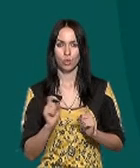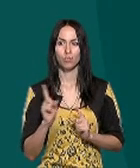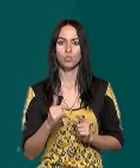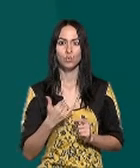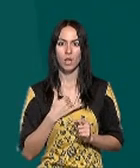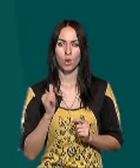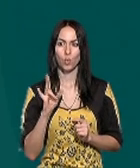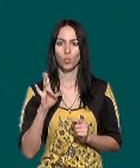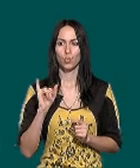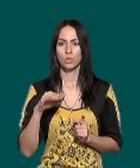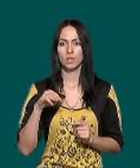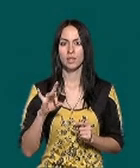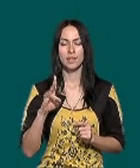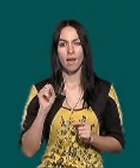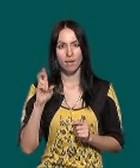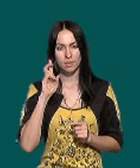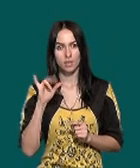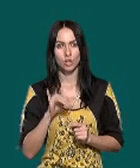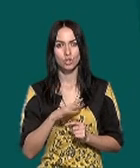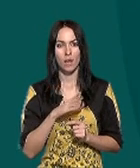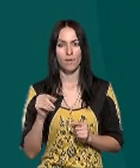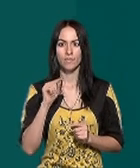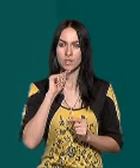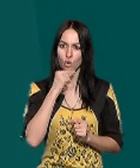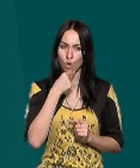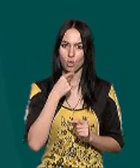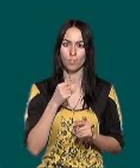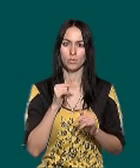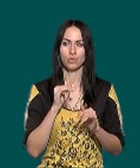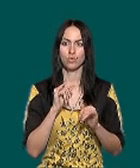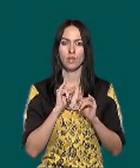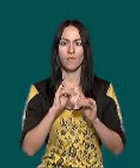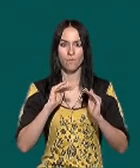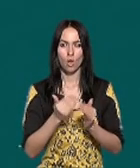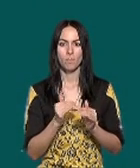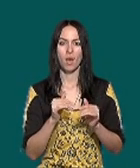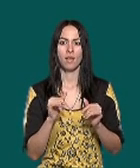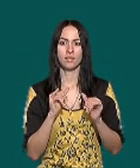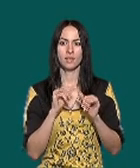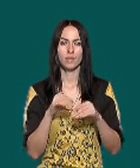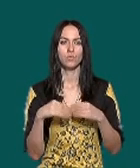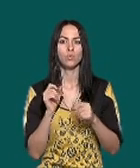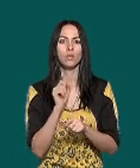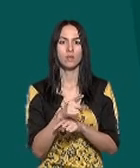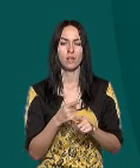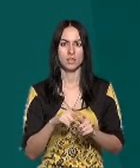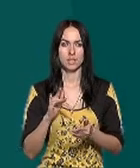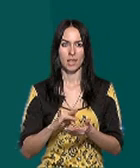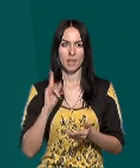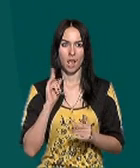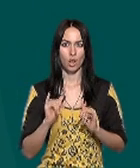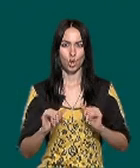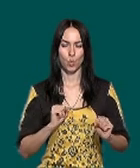всі основні економічні там формати розвитку задає центральний уряд. Але створення